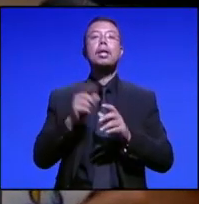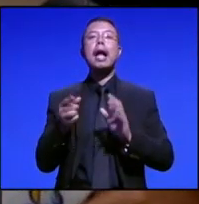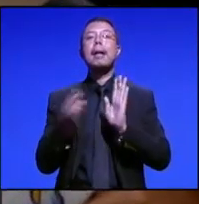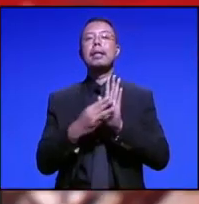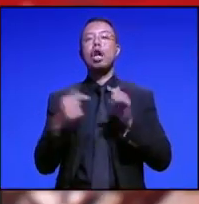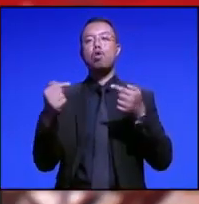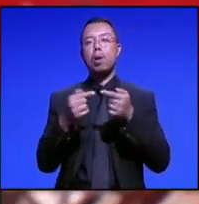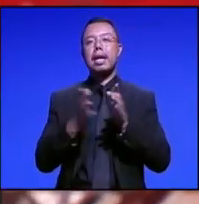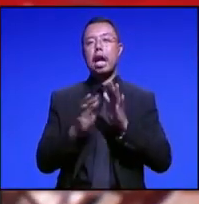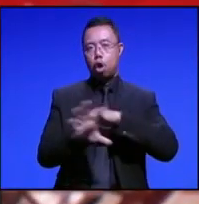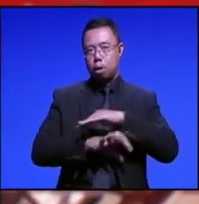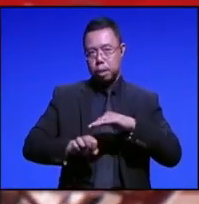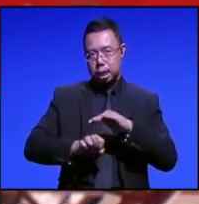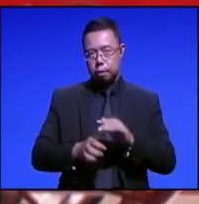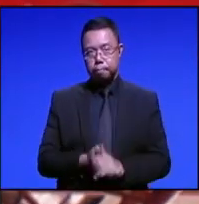pidana korupsi.